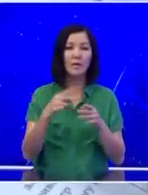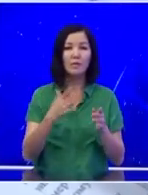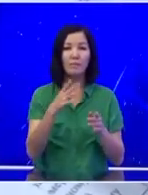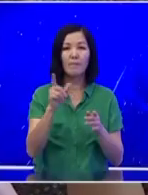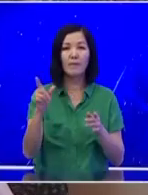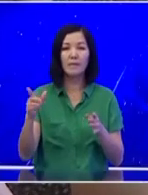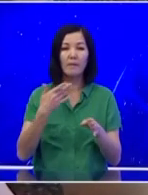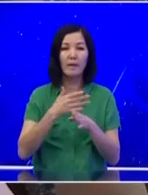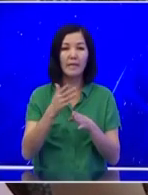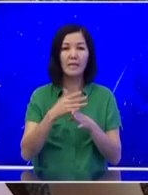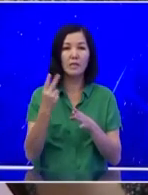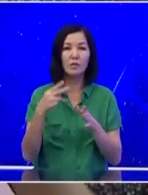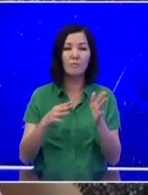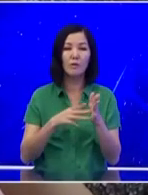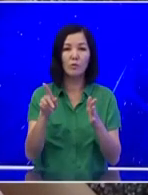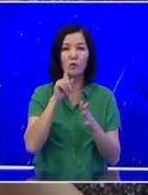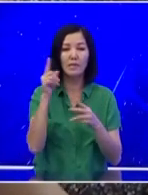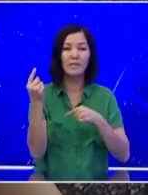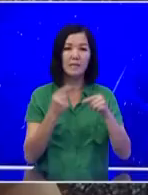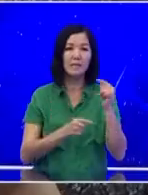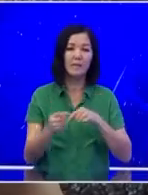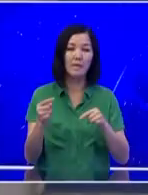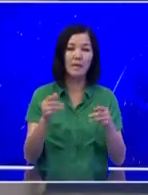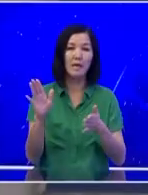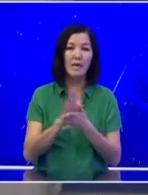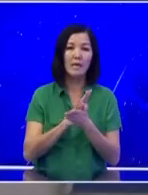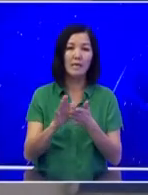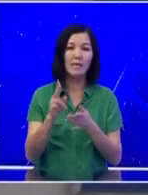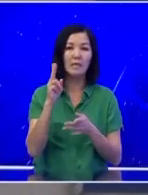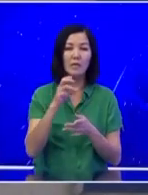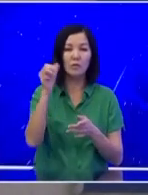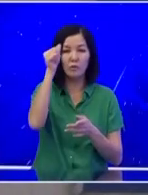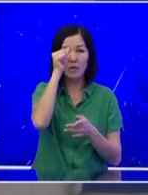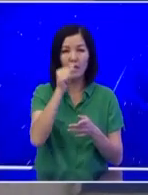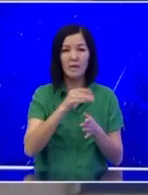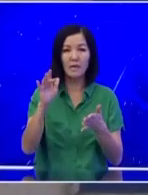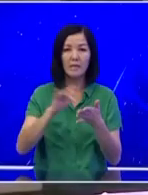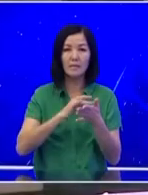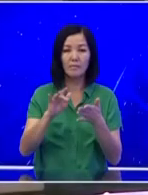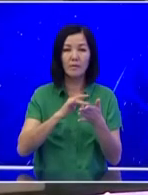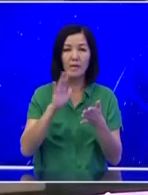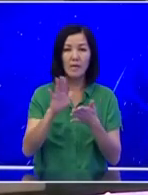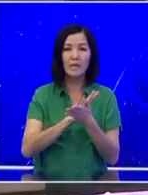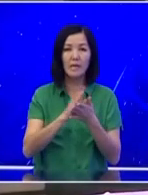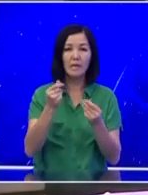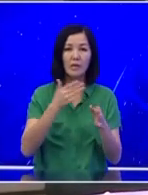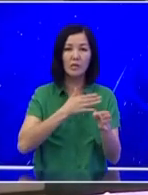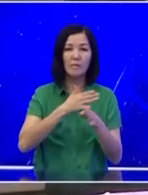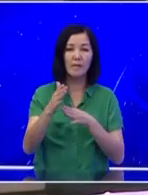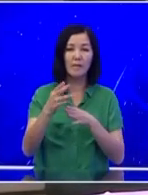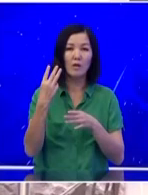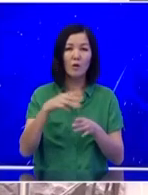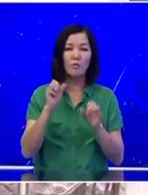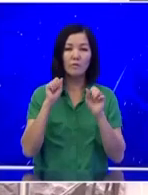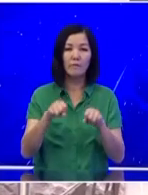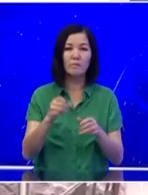адамға кредитпен, 29 жас кәсіпкерге қайтарымсыз 200 айлық есептік көрсеткіш грант берілді. Бағдарламаға 30